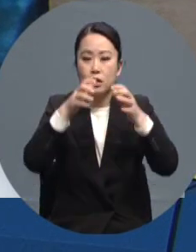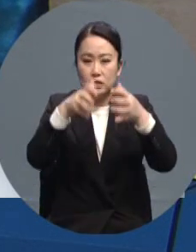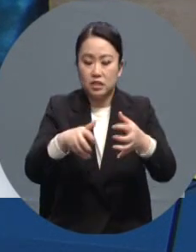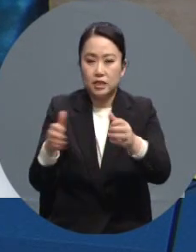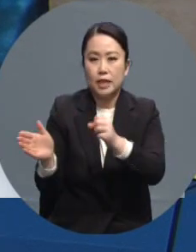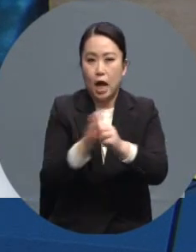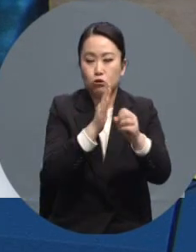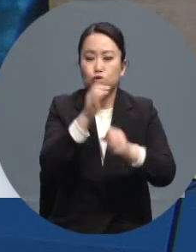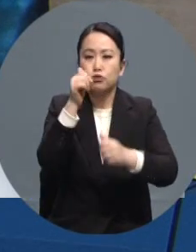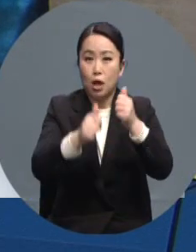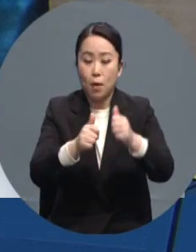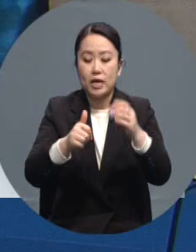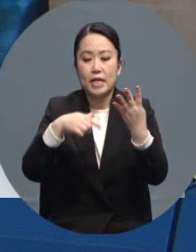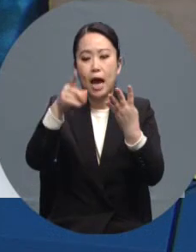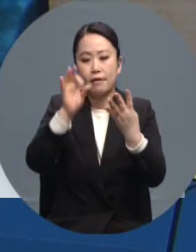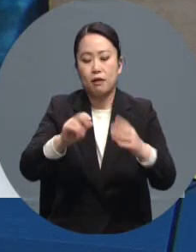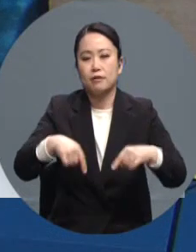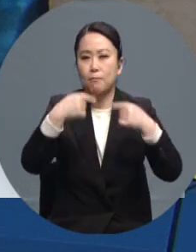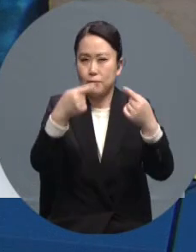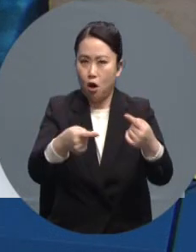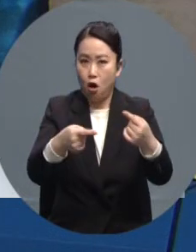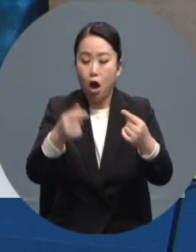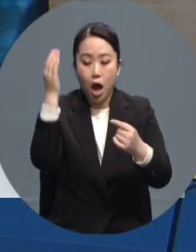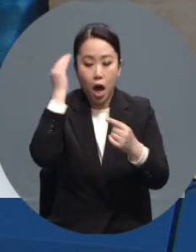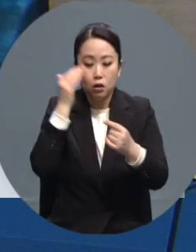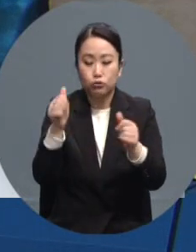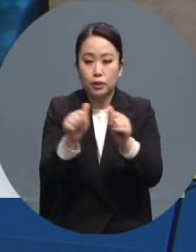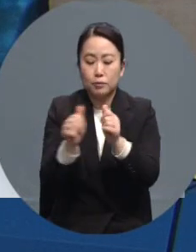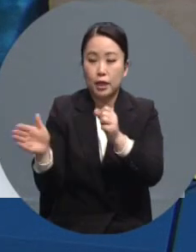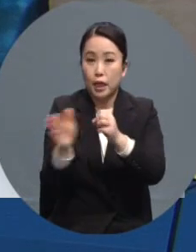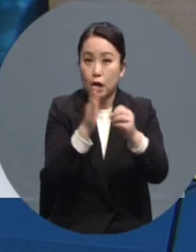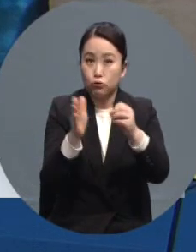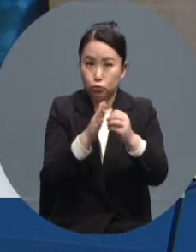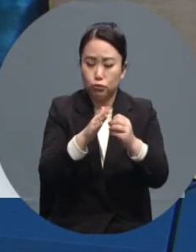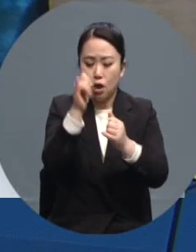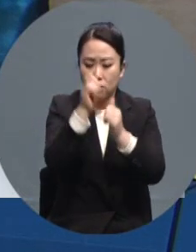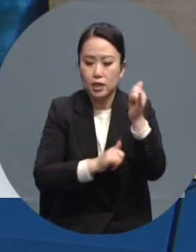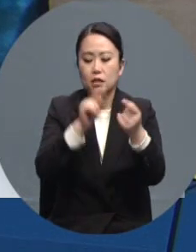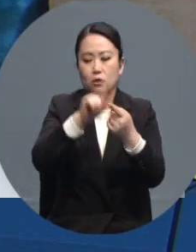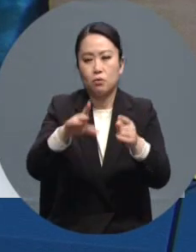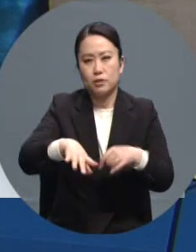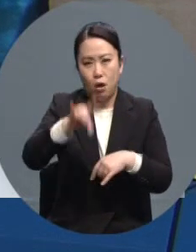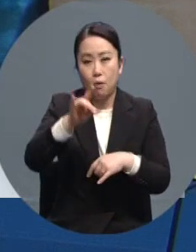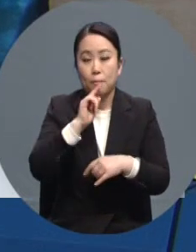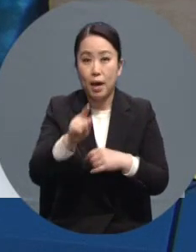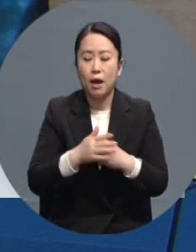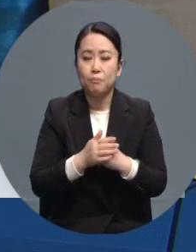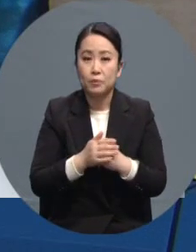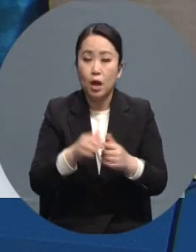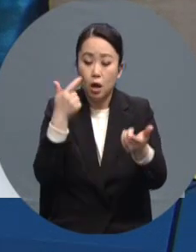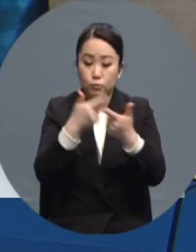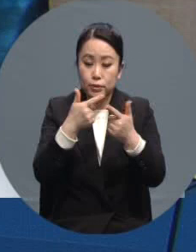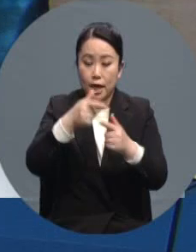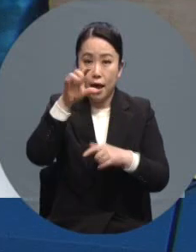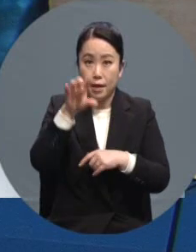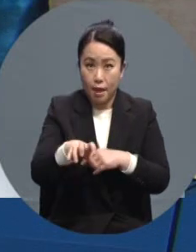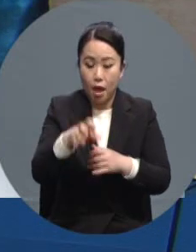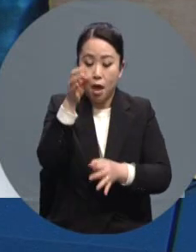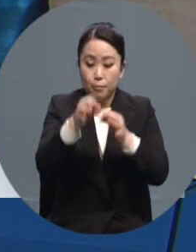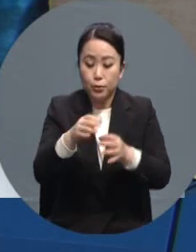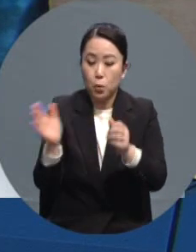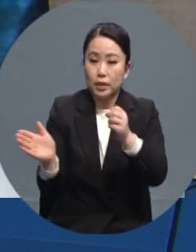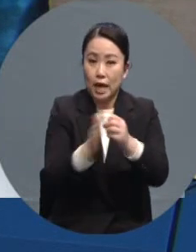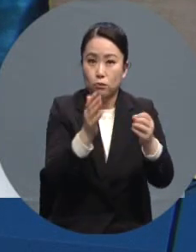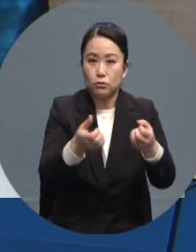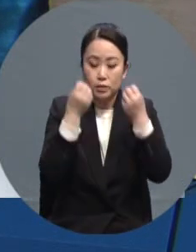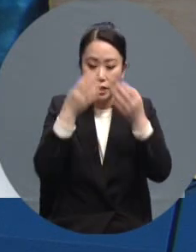진출했습니다. 한국 남자 탁구 사상 역대 최고 성적이라고 하는데요. 지난해 부산을 연고지로 프로탁구단을 창단한 지